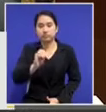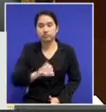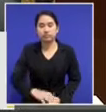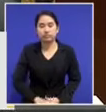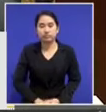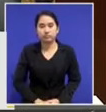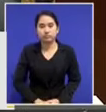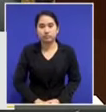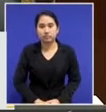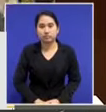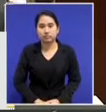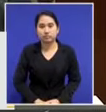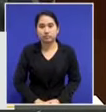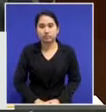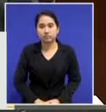สับโส